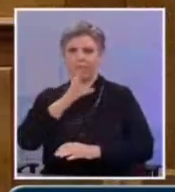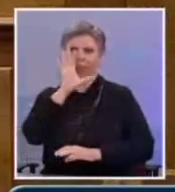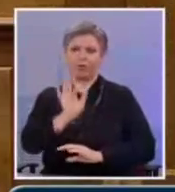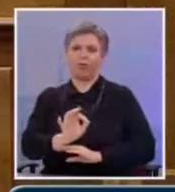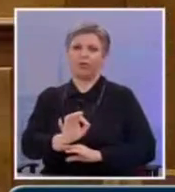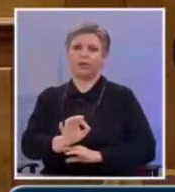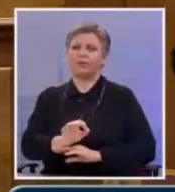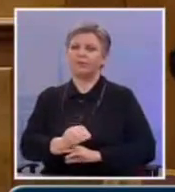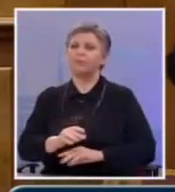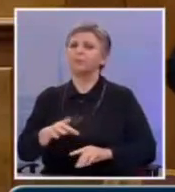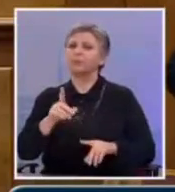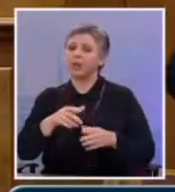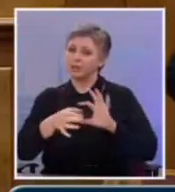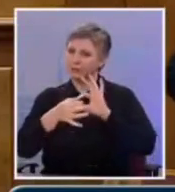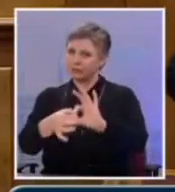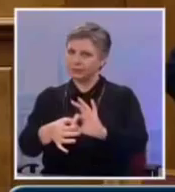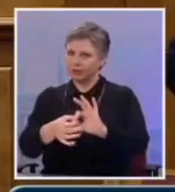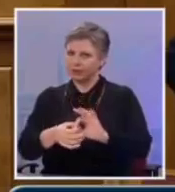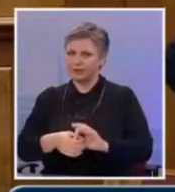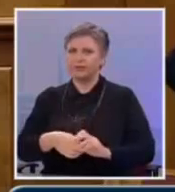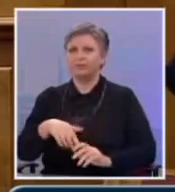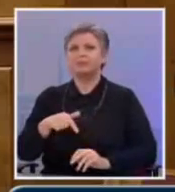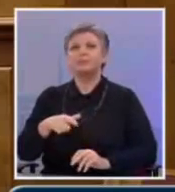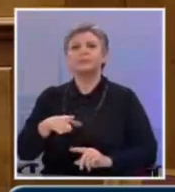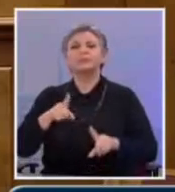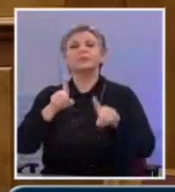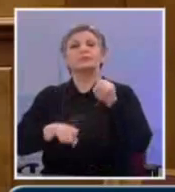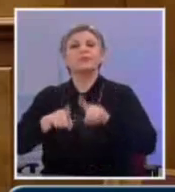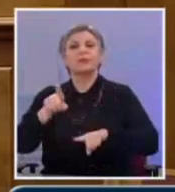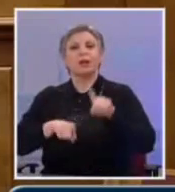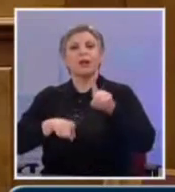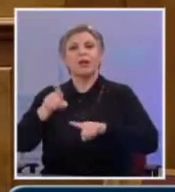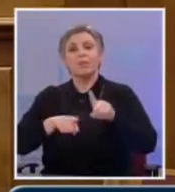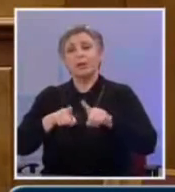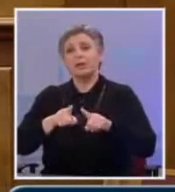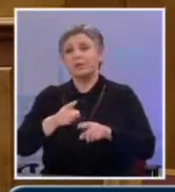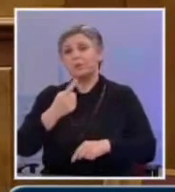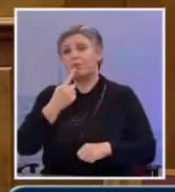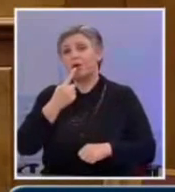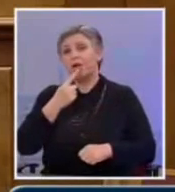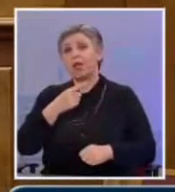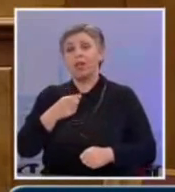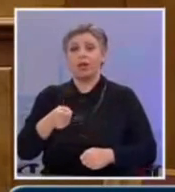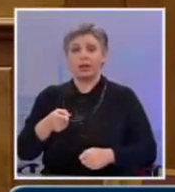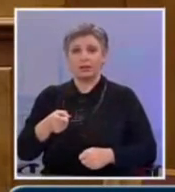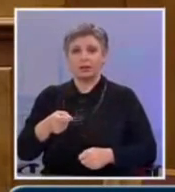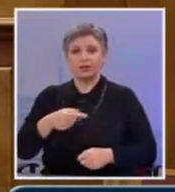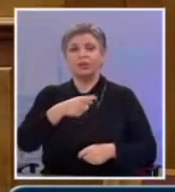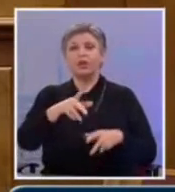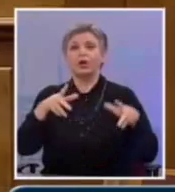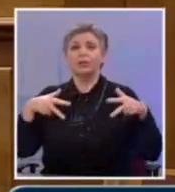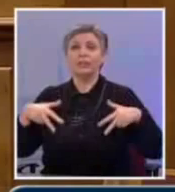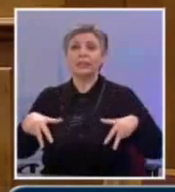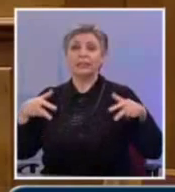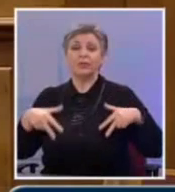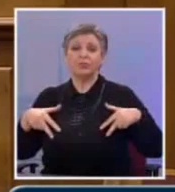Διακινούν κάποιοι Διακινούν κάποιοι ότι η κυβέρνηση είναι πιθανό να επιχειρήσει